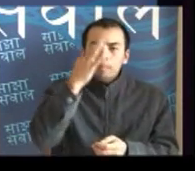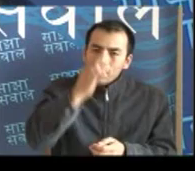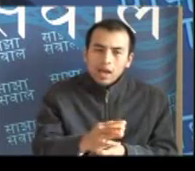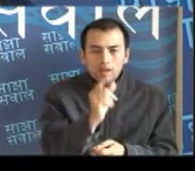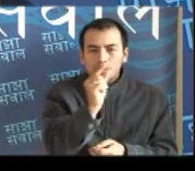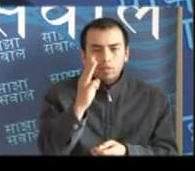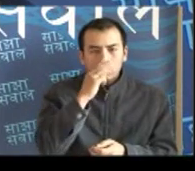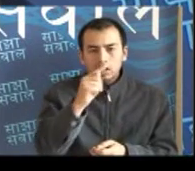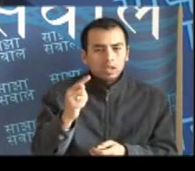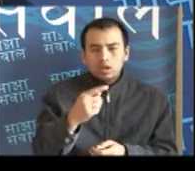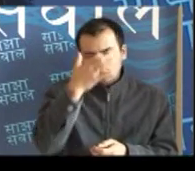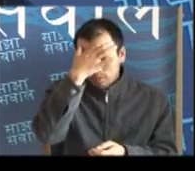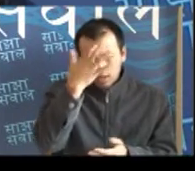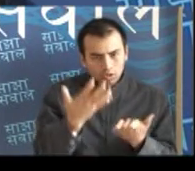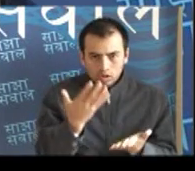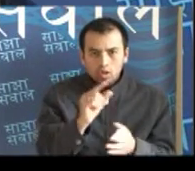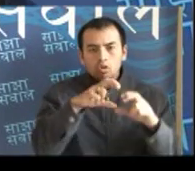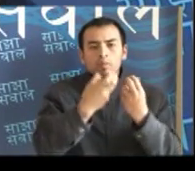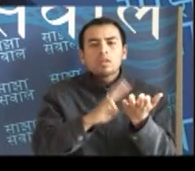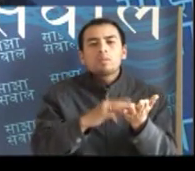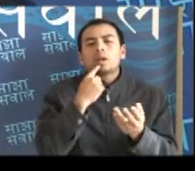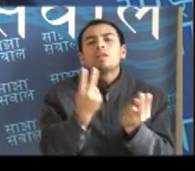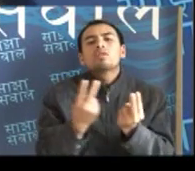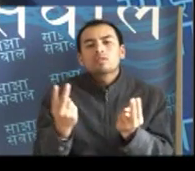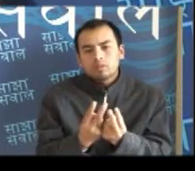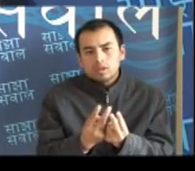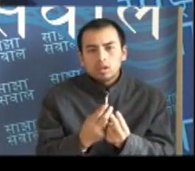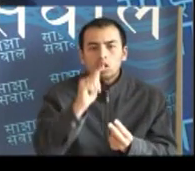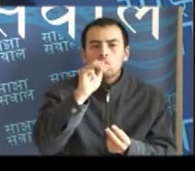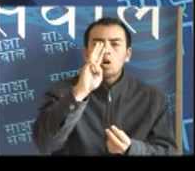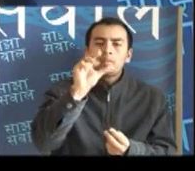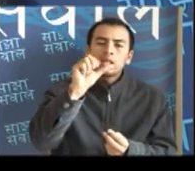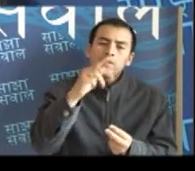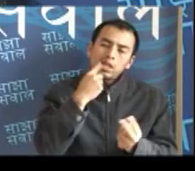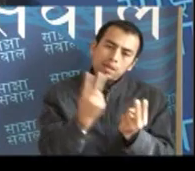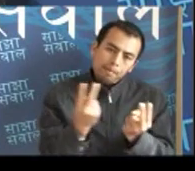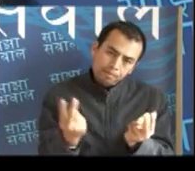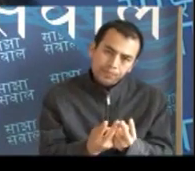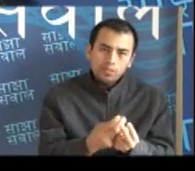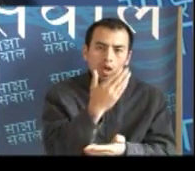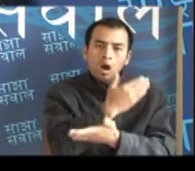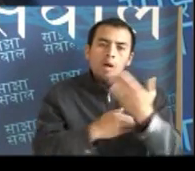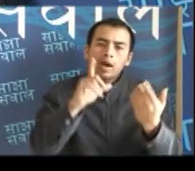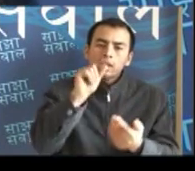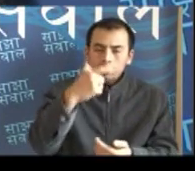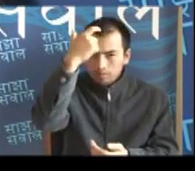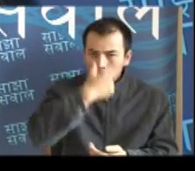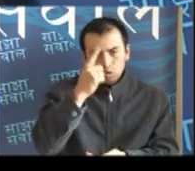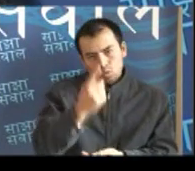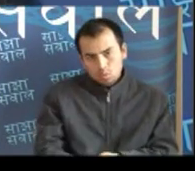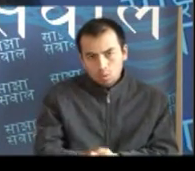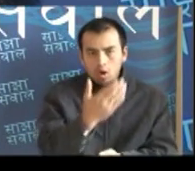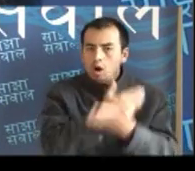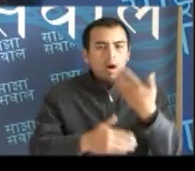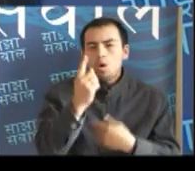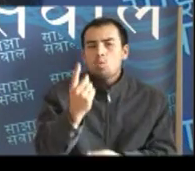त त्यस्तो केही आग्रह छैन। होइन, सभासदज्यूले भने जस्तै, कमलजीले भने जस्तै, अब अपाङ्गता भएको व्यक्ति हो, होइन,